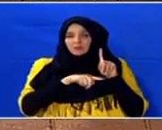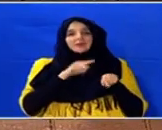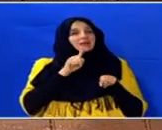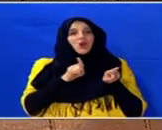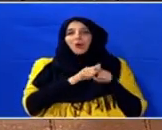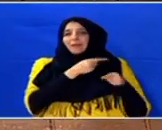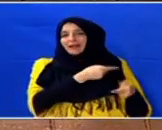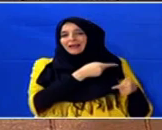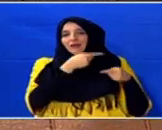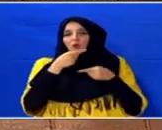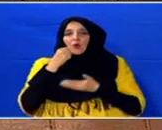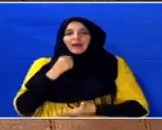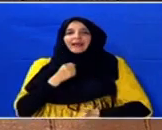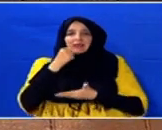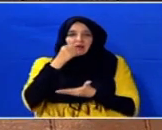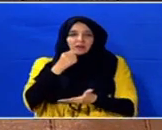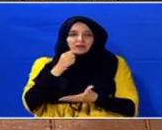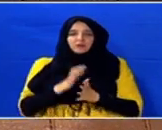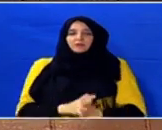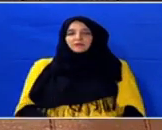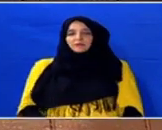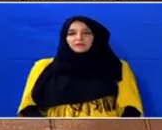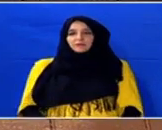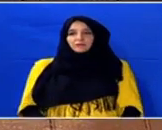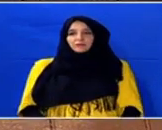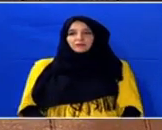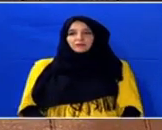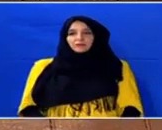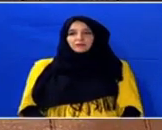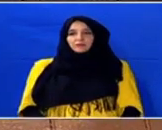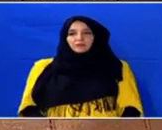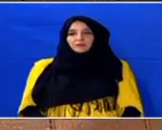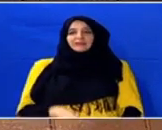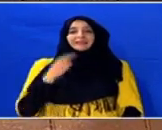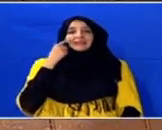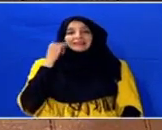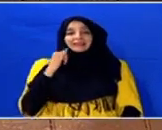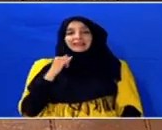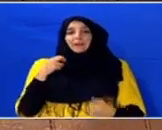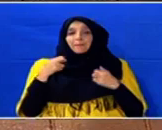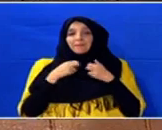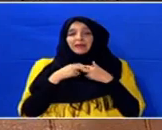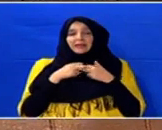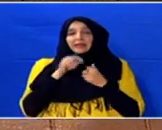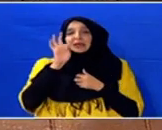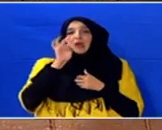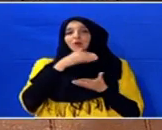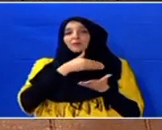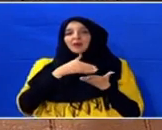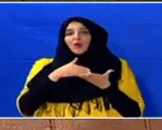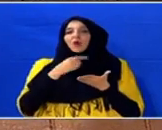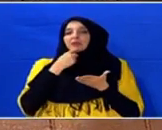الأثاث ونعتبره ميراثا. إذا كان قيمته 40 مليون